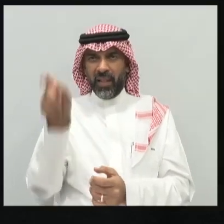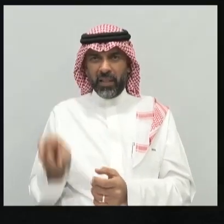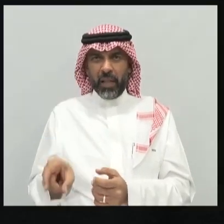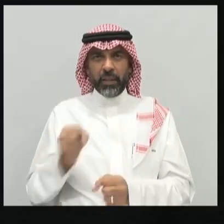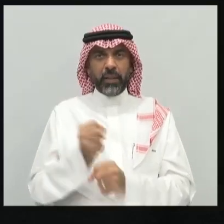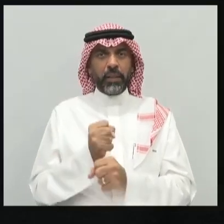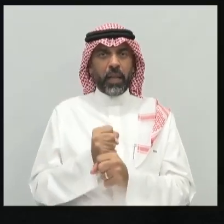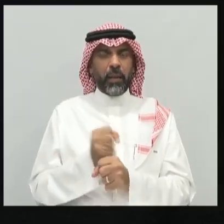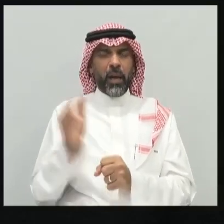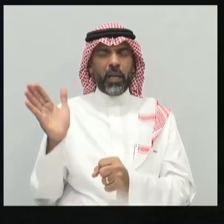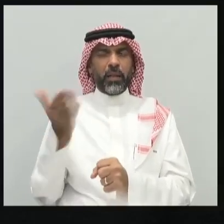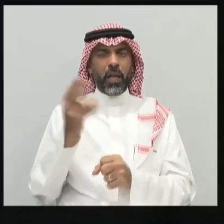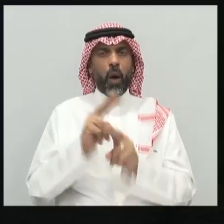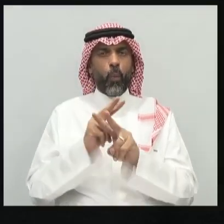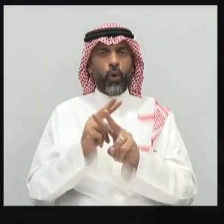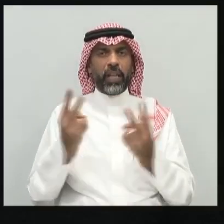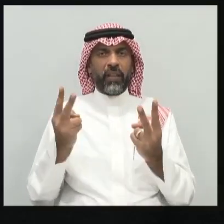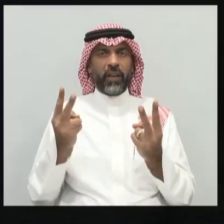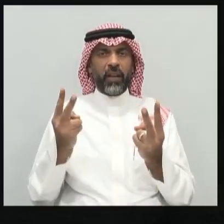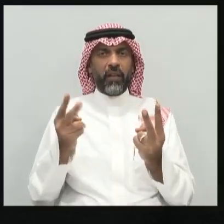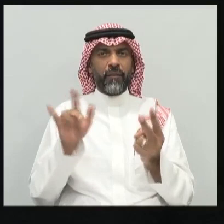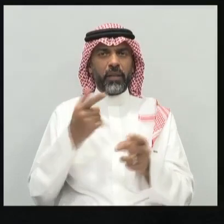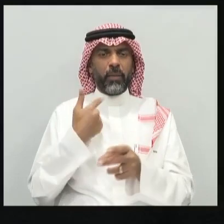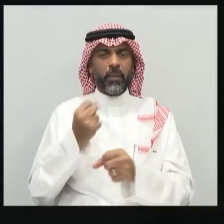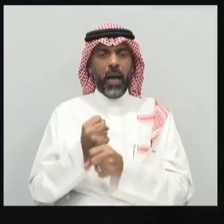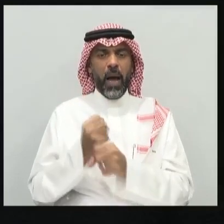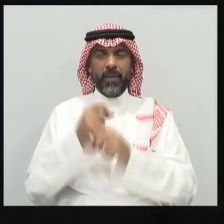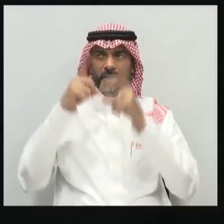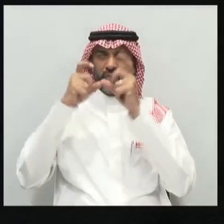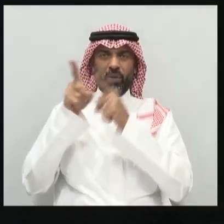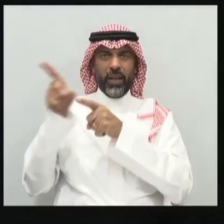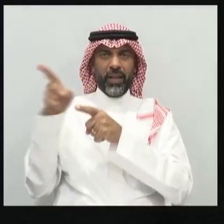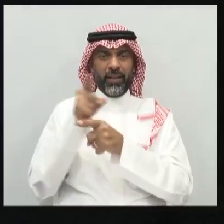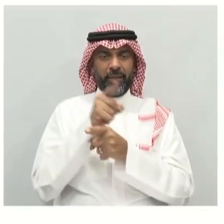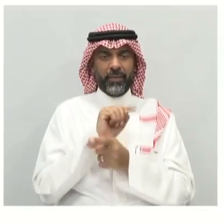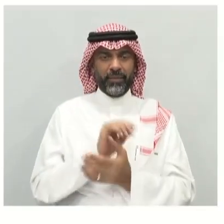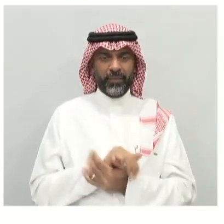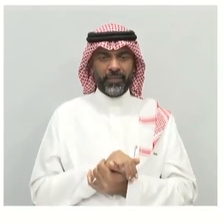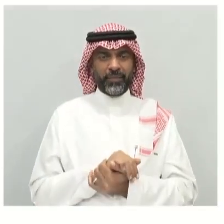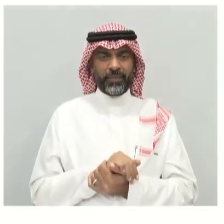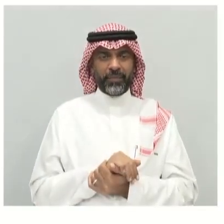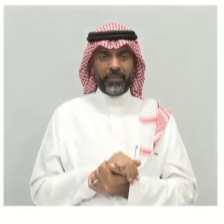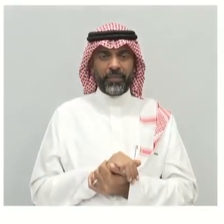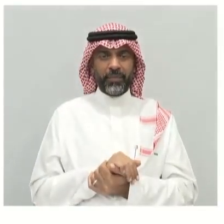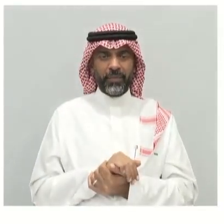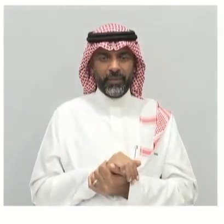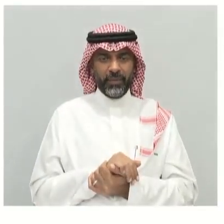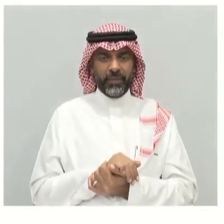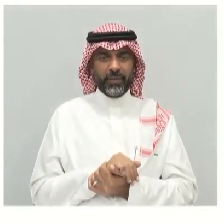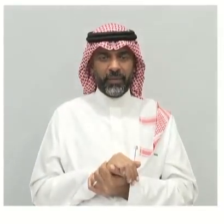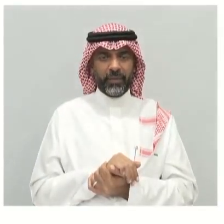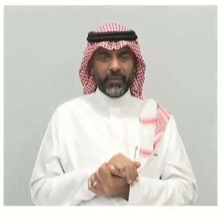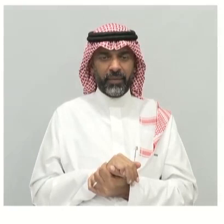اشياء مختلفه لعمل هذه الاشكال مرت علينا قبل كده ممكن يسوي